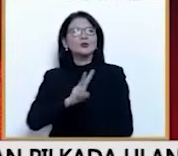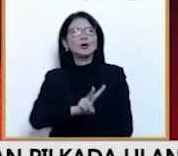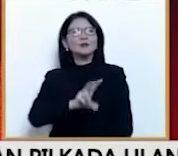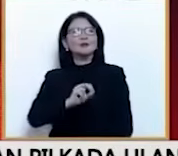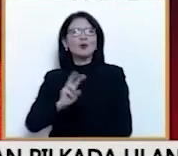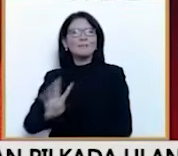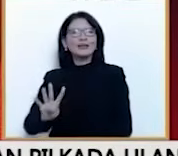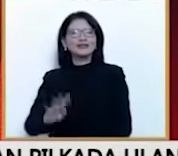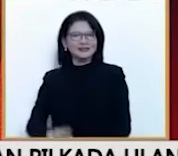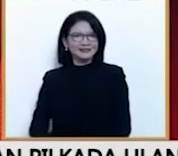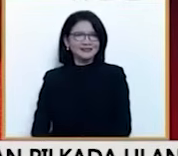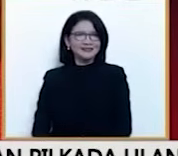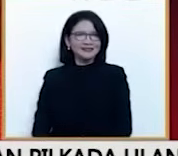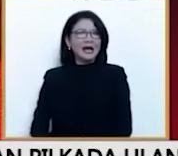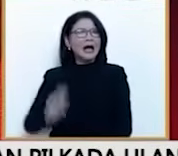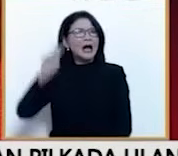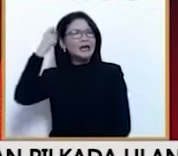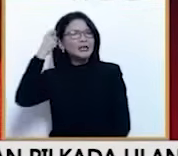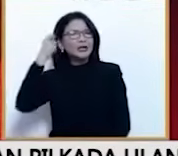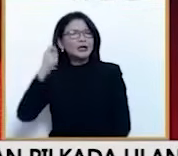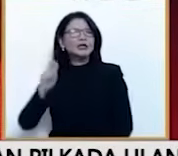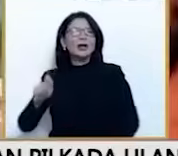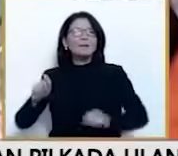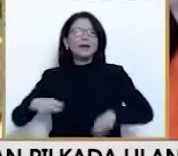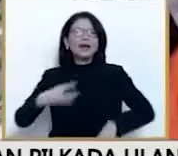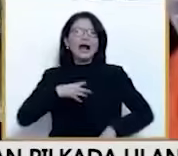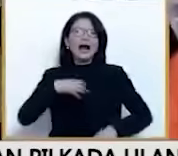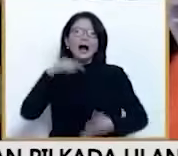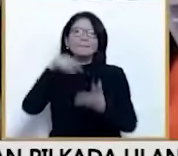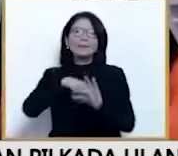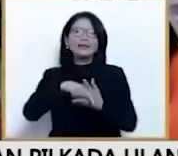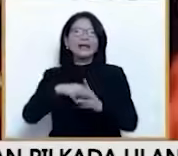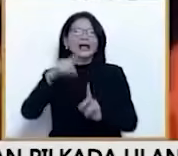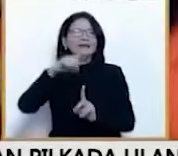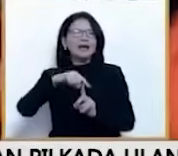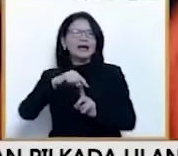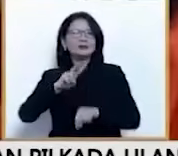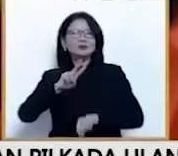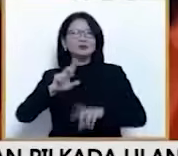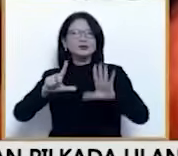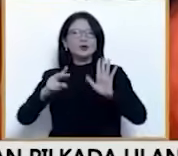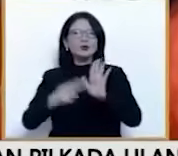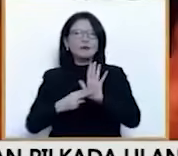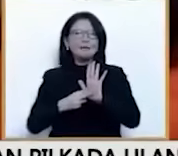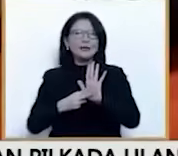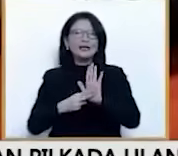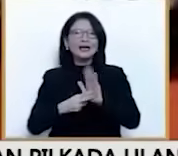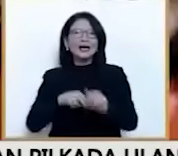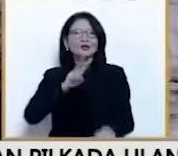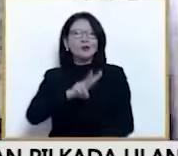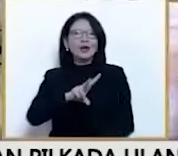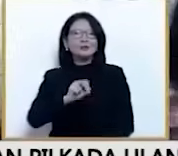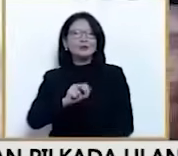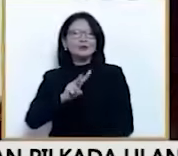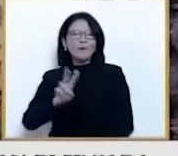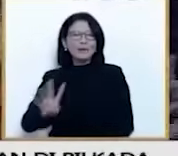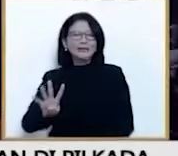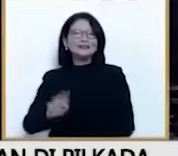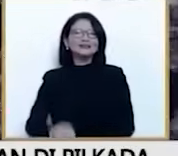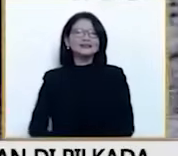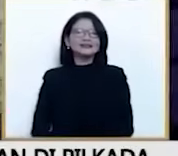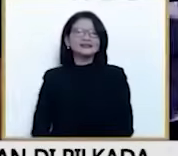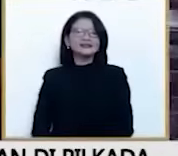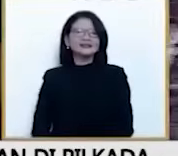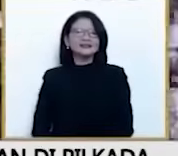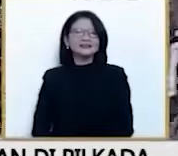pemilihan 2024. Dan jangan lupa gunakan hak pilih Anda pada tanggal 27 November 2024.